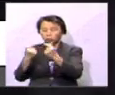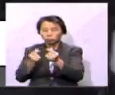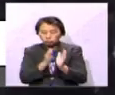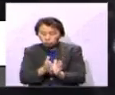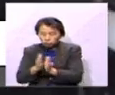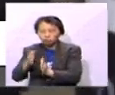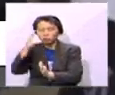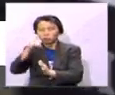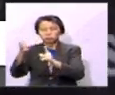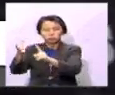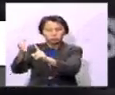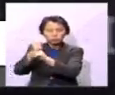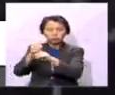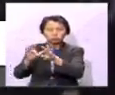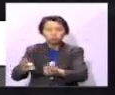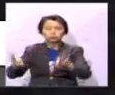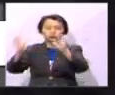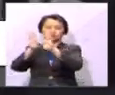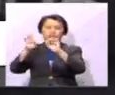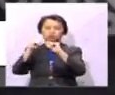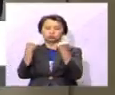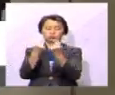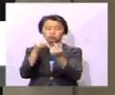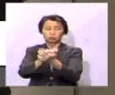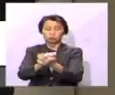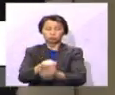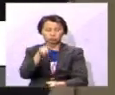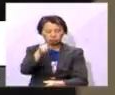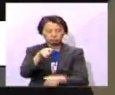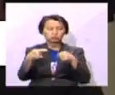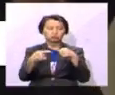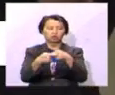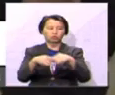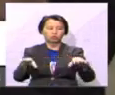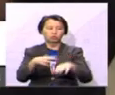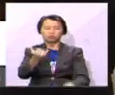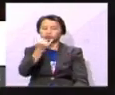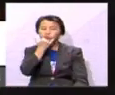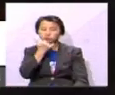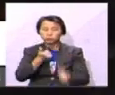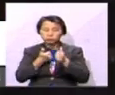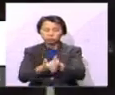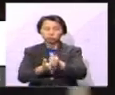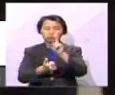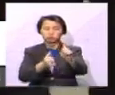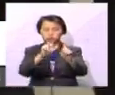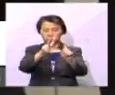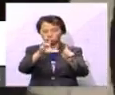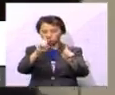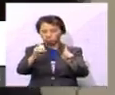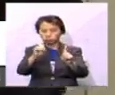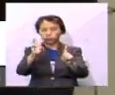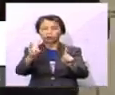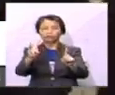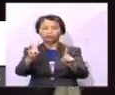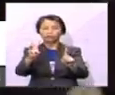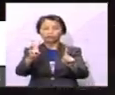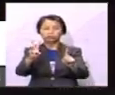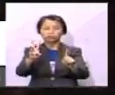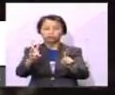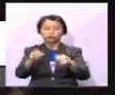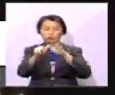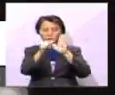terancang bagi mencapai kepentingan kumpulan itu. Dia didakwa melakukan kesalahan mengikut Seksyen 130W Kanun